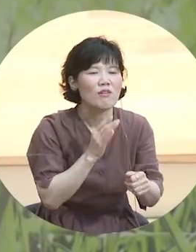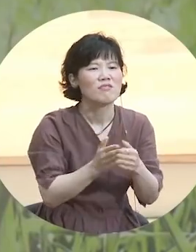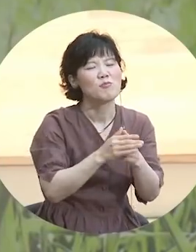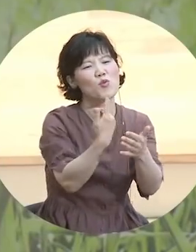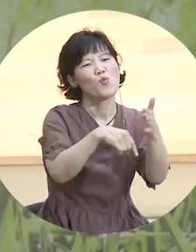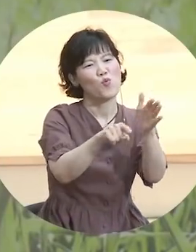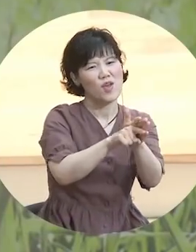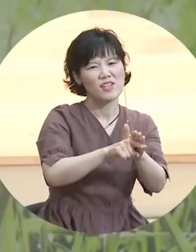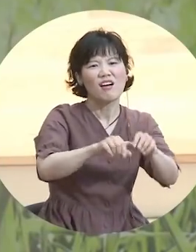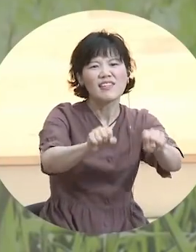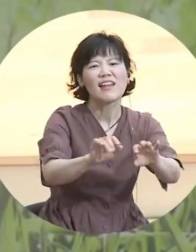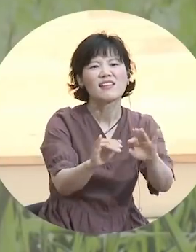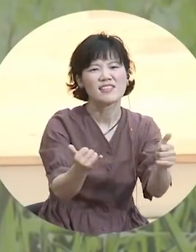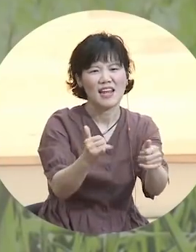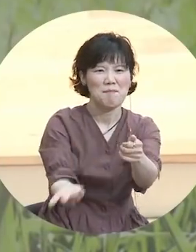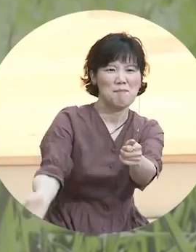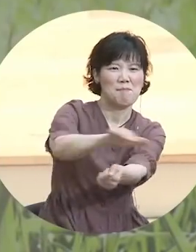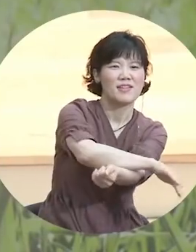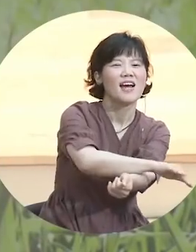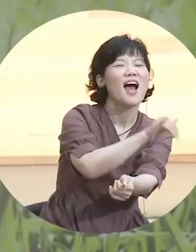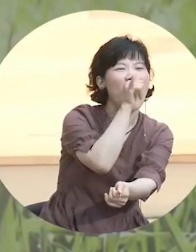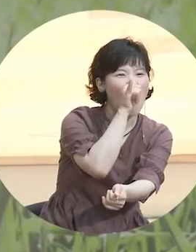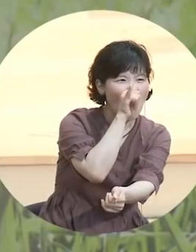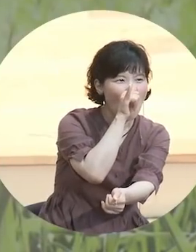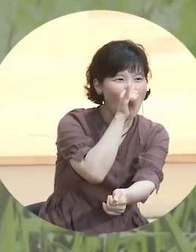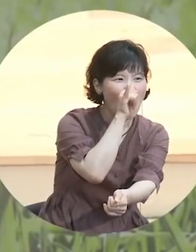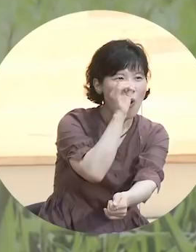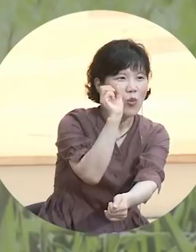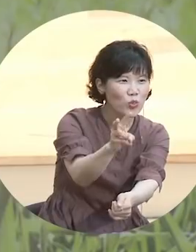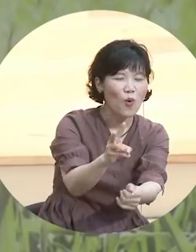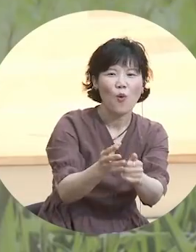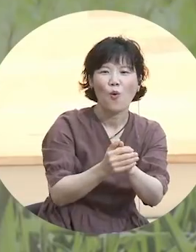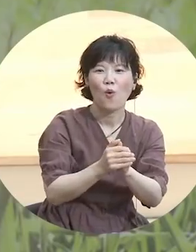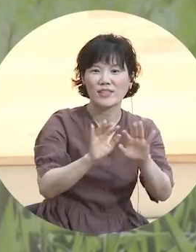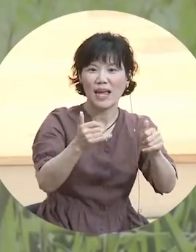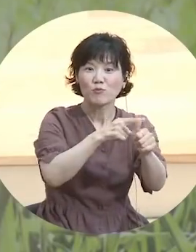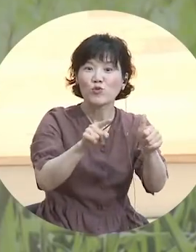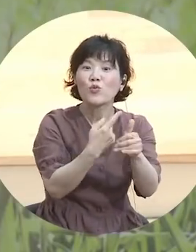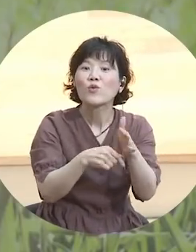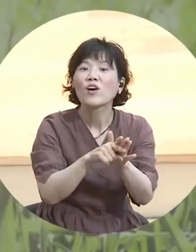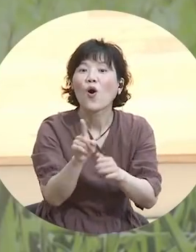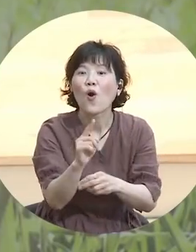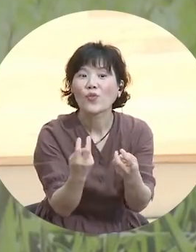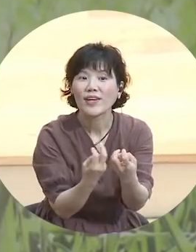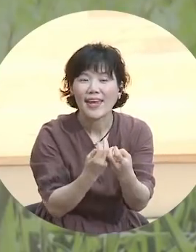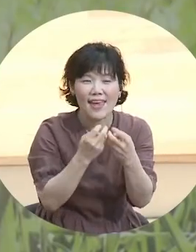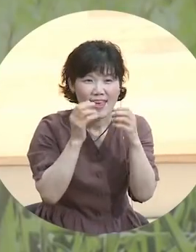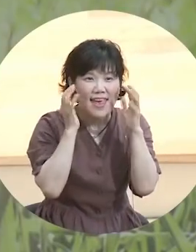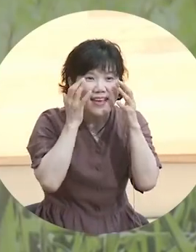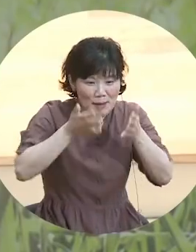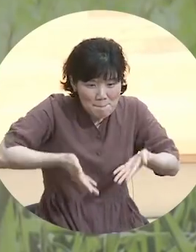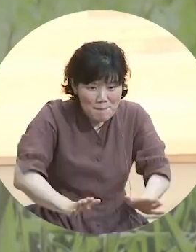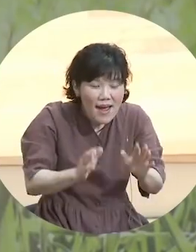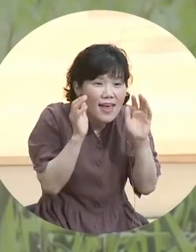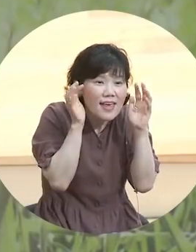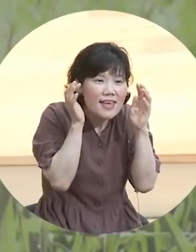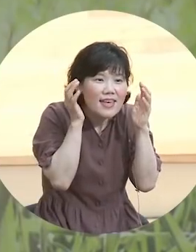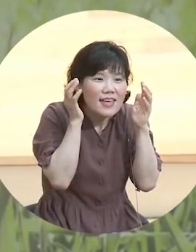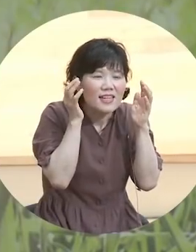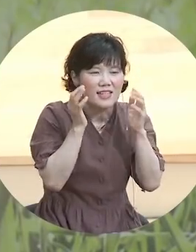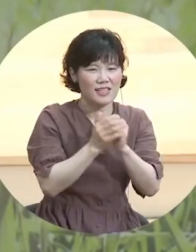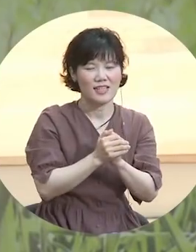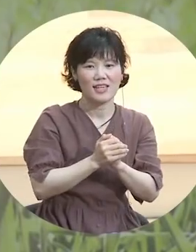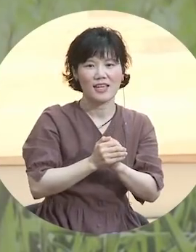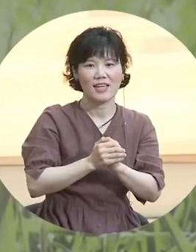집단 생매장하는 그런 현장도 있고요, 그런 자료들도 있고. 사람을 죽이려고 어떻게 죽이냐면 갓난아기 있잖아요. 갓난아기,